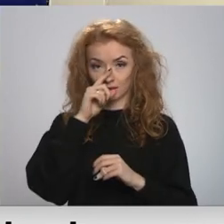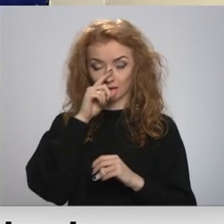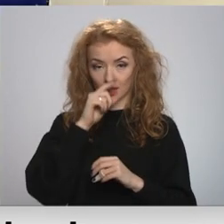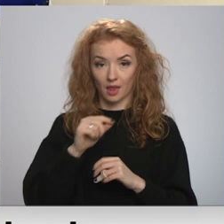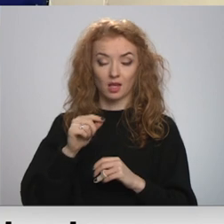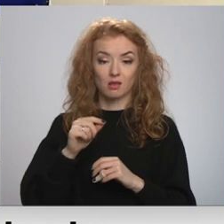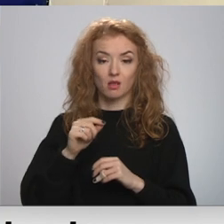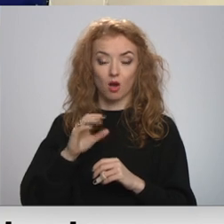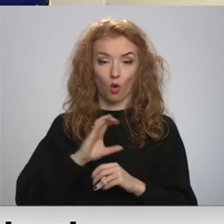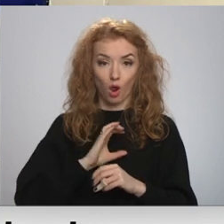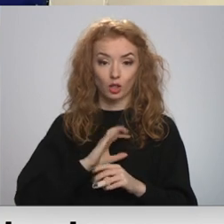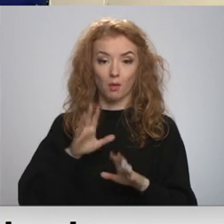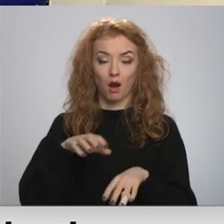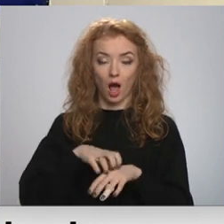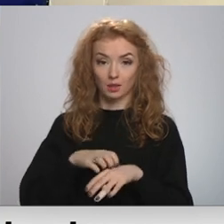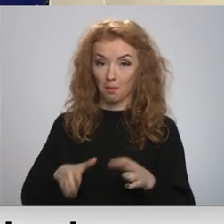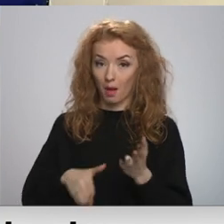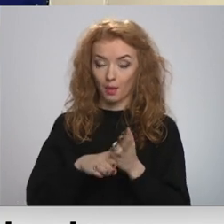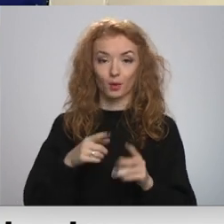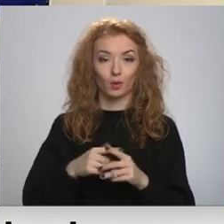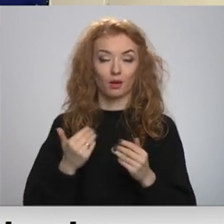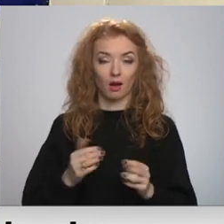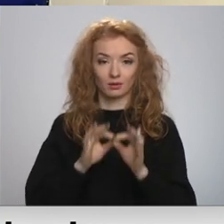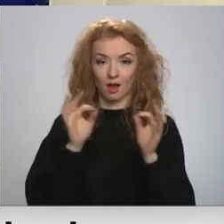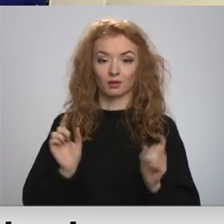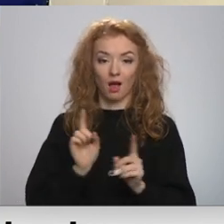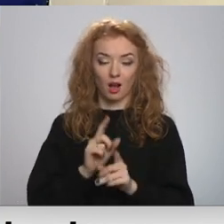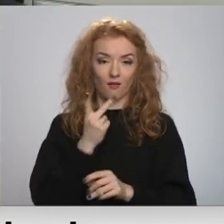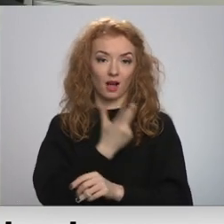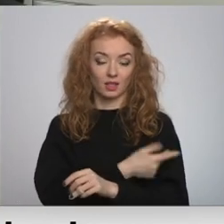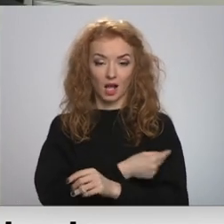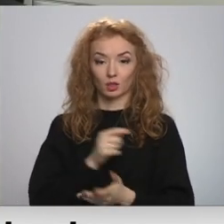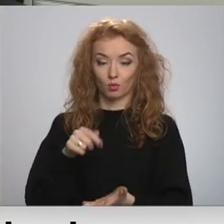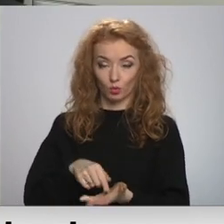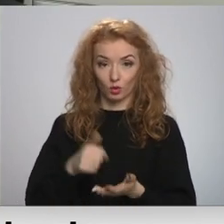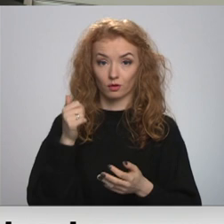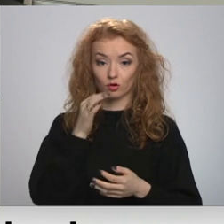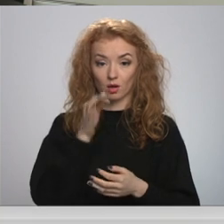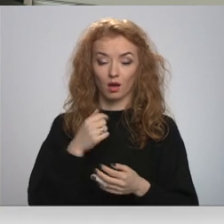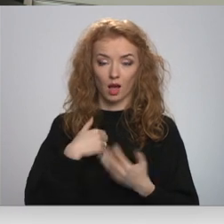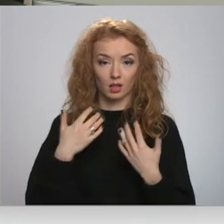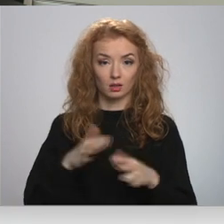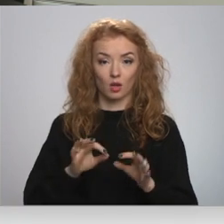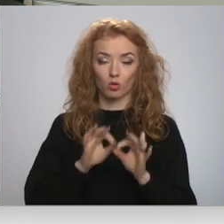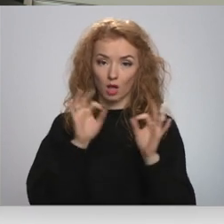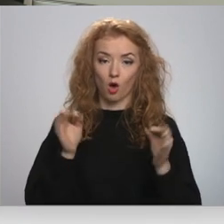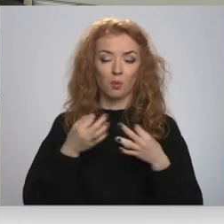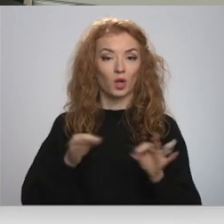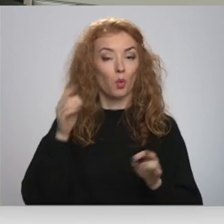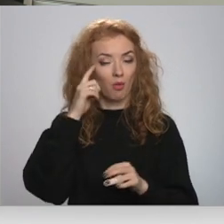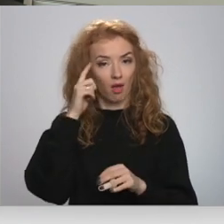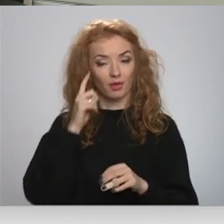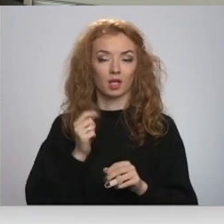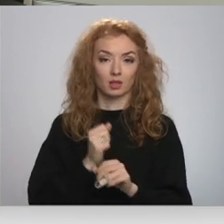koledžā par ārsta palīgu un šogad ir uzsācis darbu arī vakcinācijas punktā. Jau studiju laikā es sāku volontēt medicīnā gan